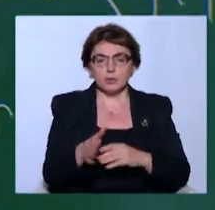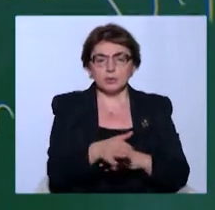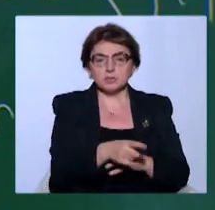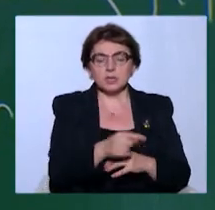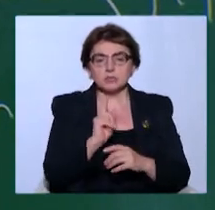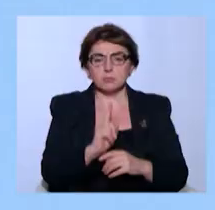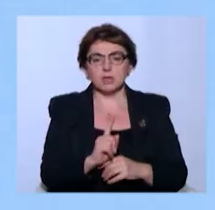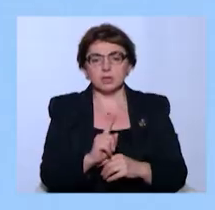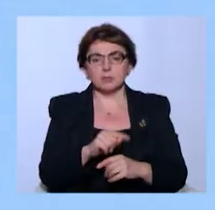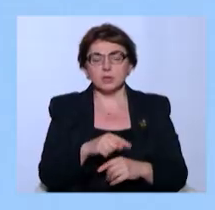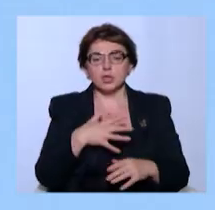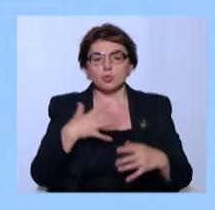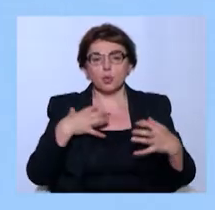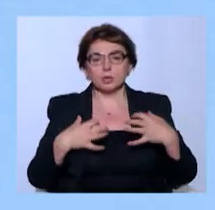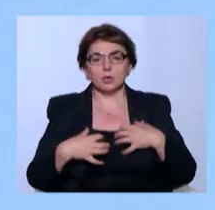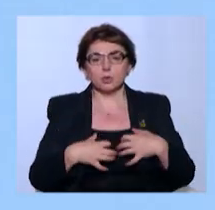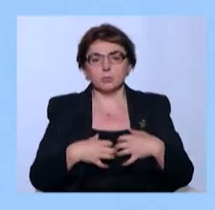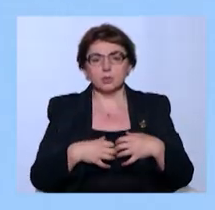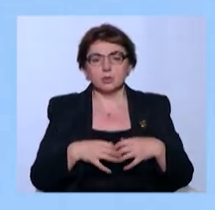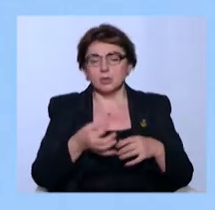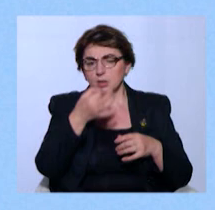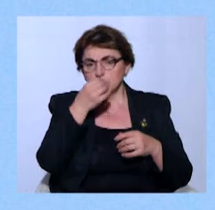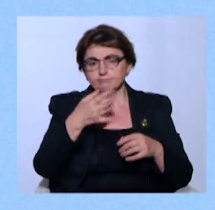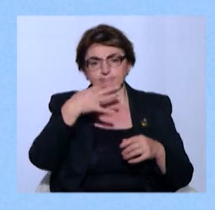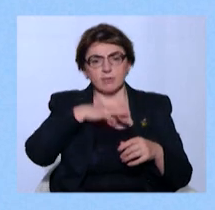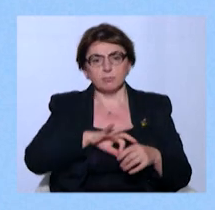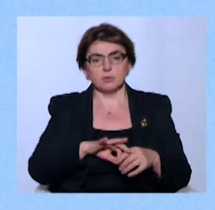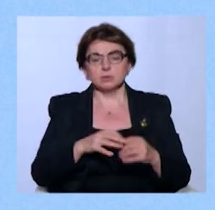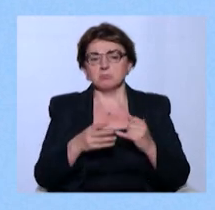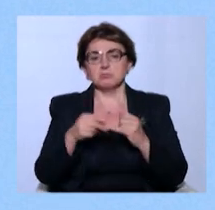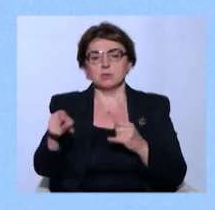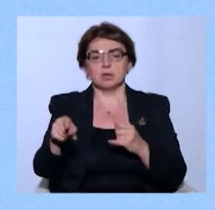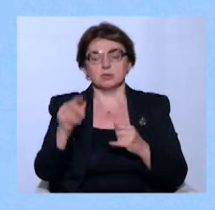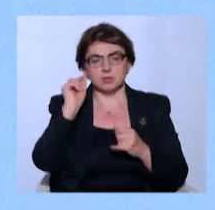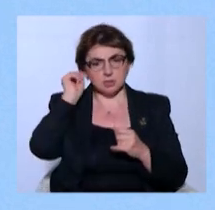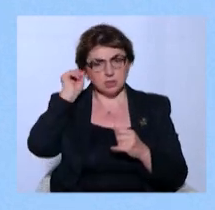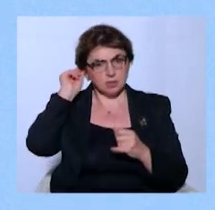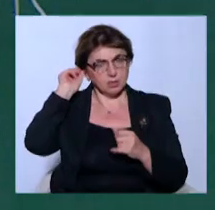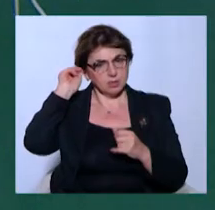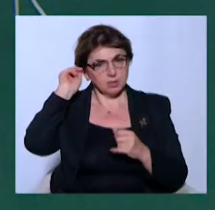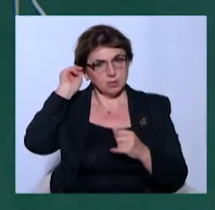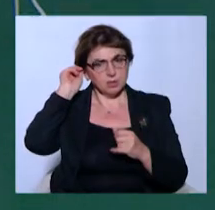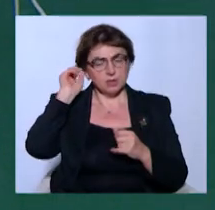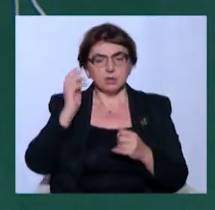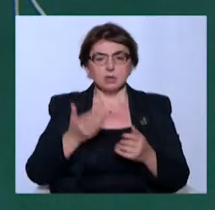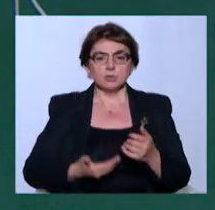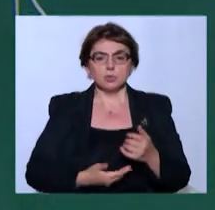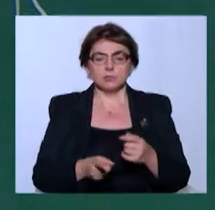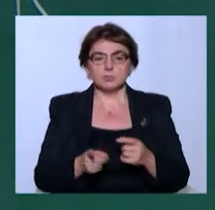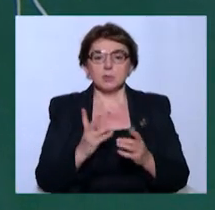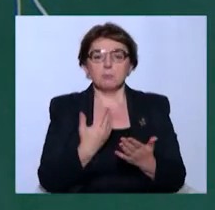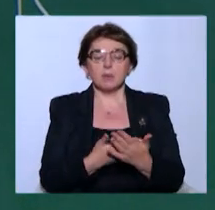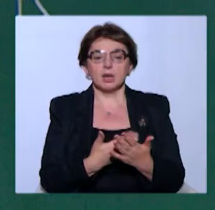ასევე ნამგალა არის ასეთი ფრინველი, რომელსაც ძალიან გრძელი ფრთები აქვს და მერცხალიდან ნამგალას სხეული